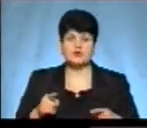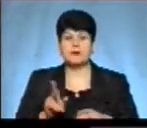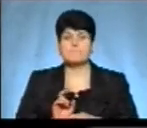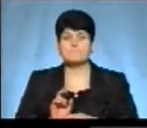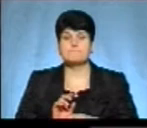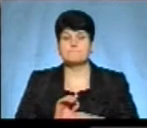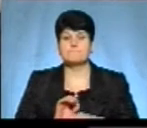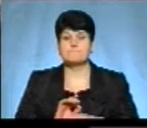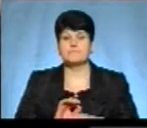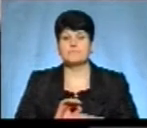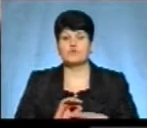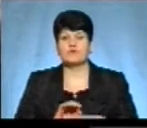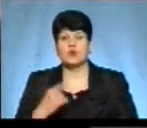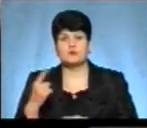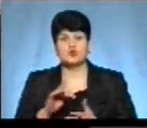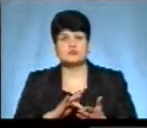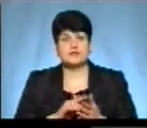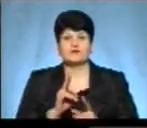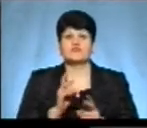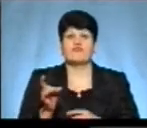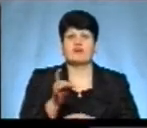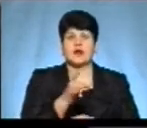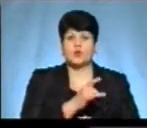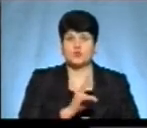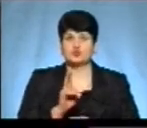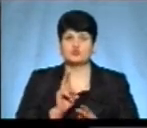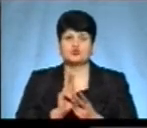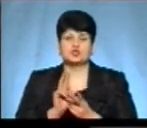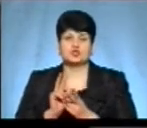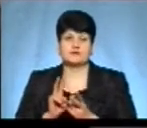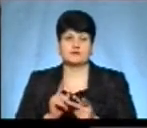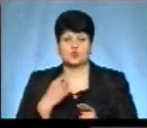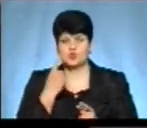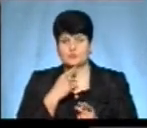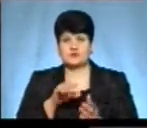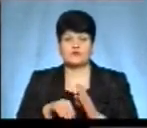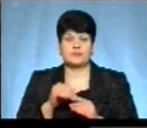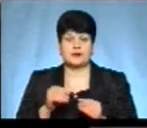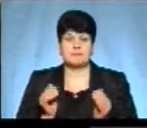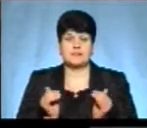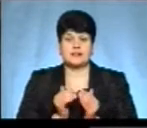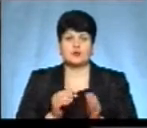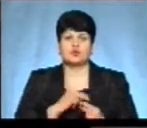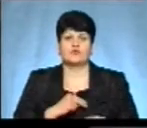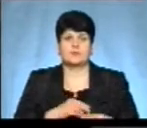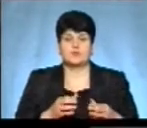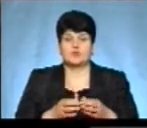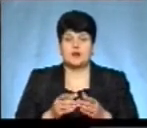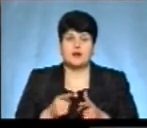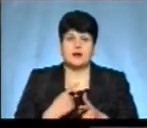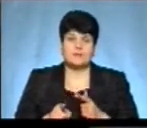в обласному центрі, дехто в районах, дехто зустрічався особисто з виборцями, з невеликими трудовими колективами, або